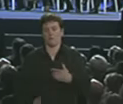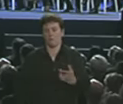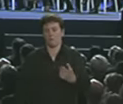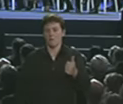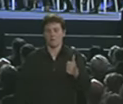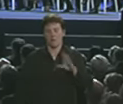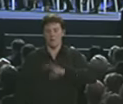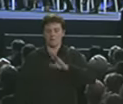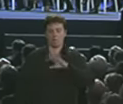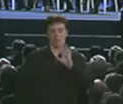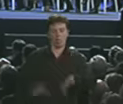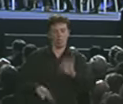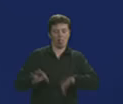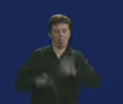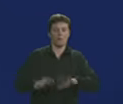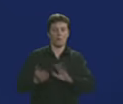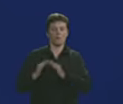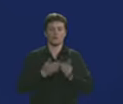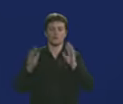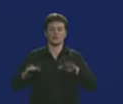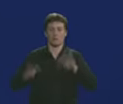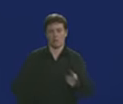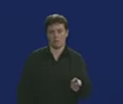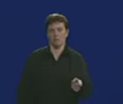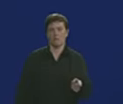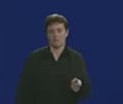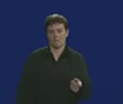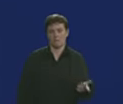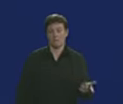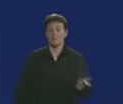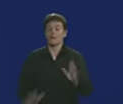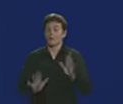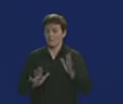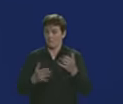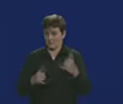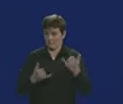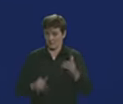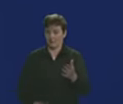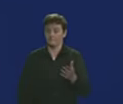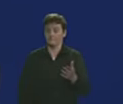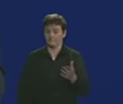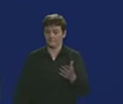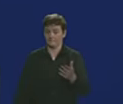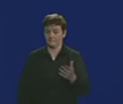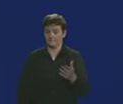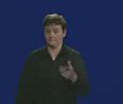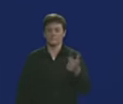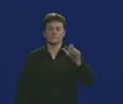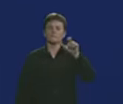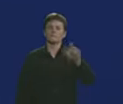tentative de manipulation communautaire. Et le mieux était à venir avec